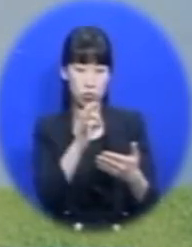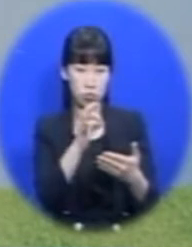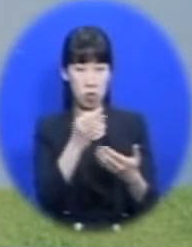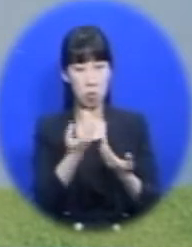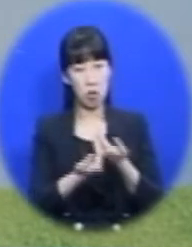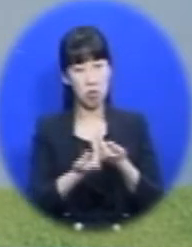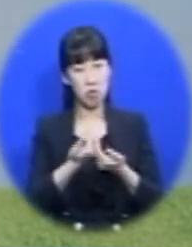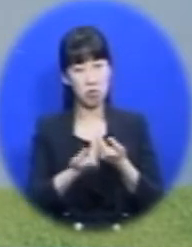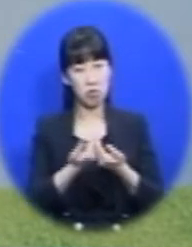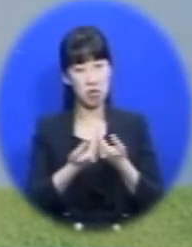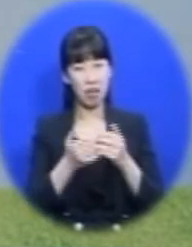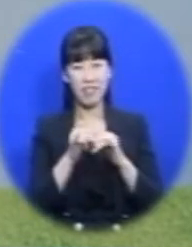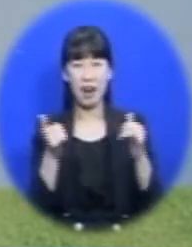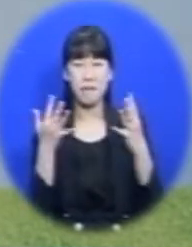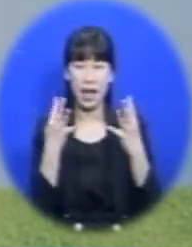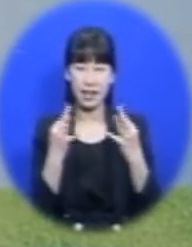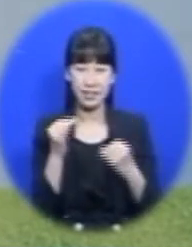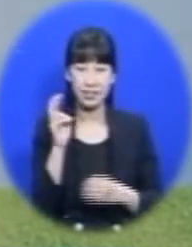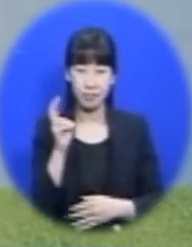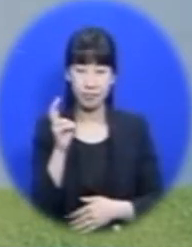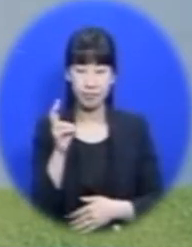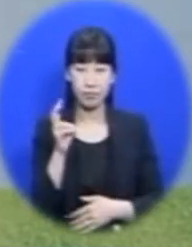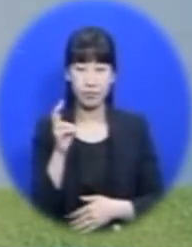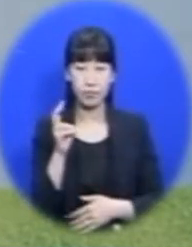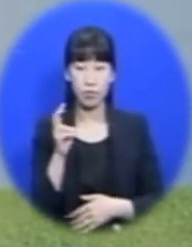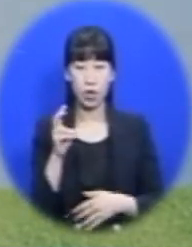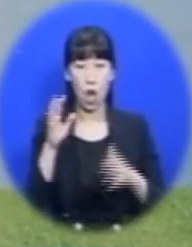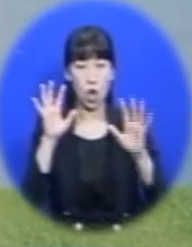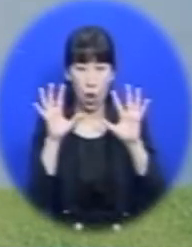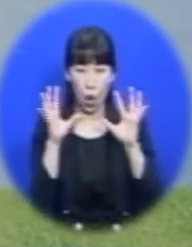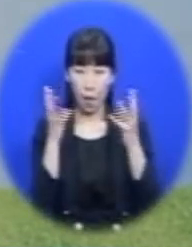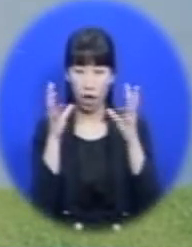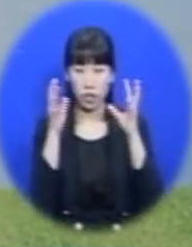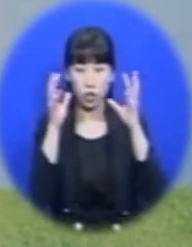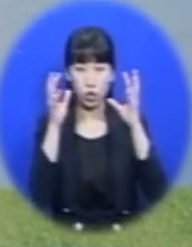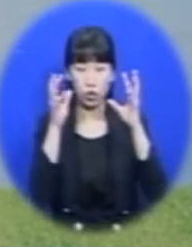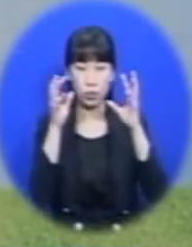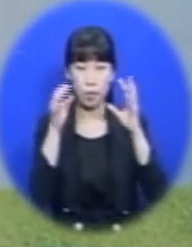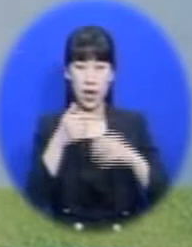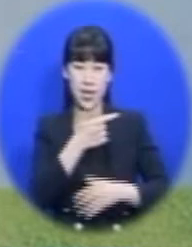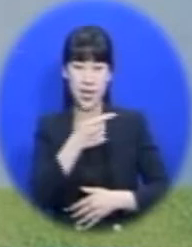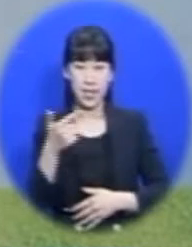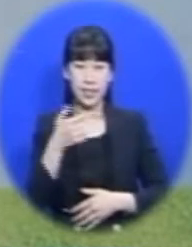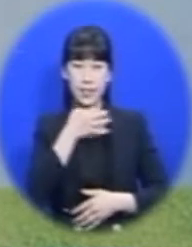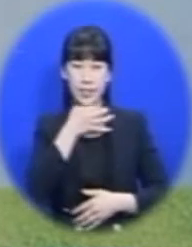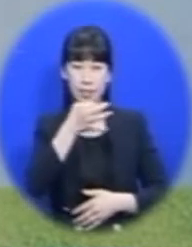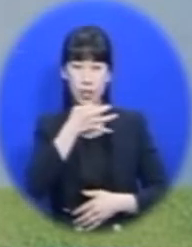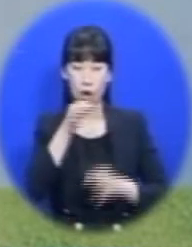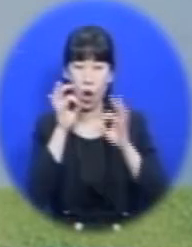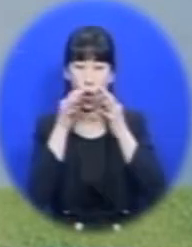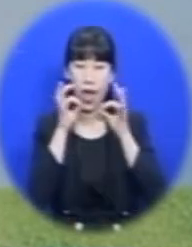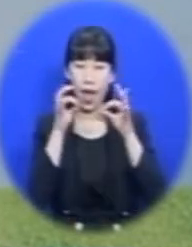어색한 분들이 있으실 겁니다. 손뼉을 치면서 큰 소리로 하나님께 외쳐 부르라.